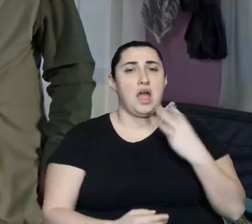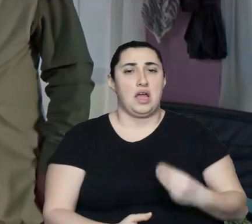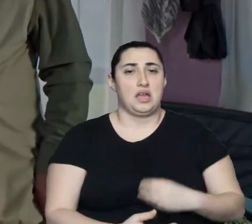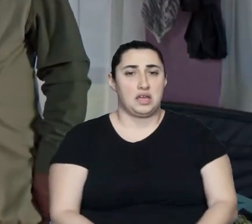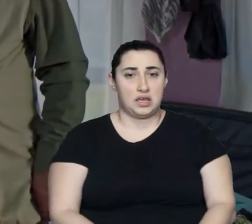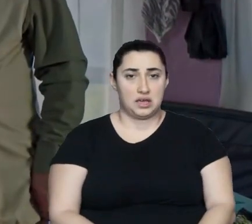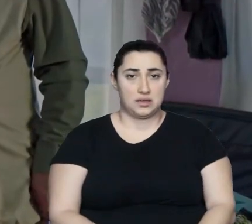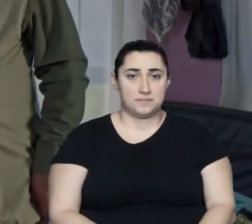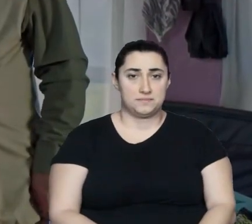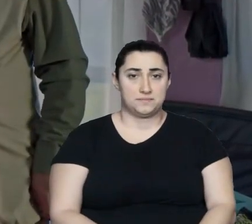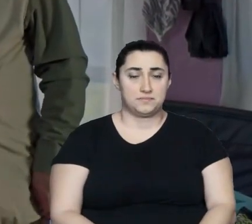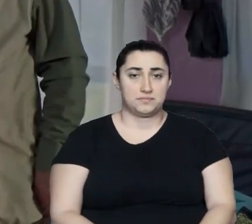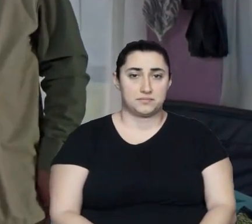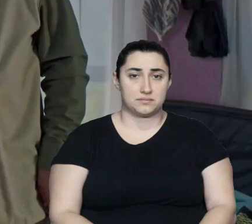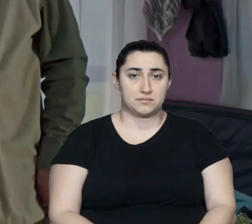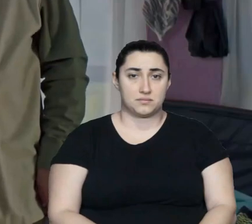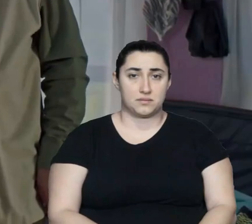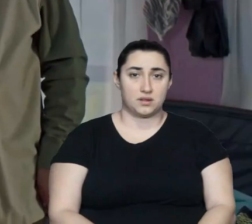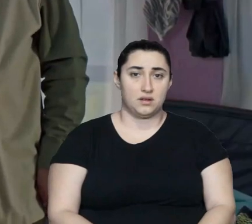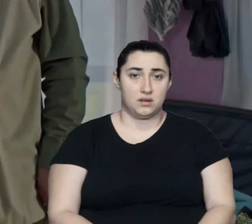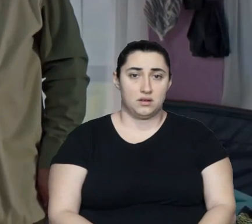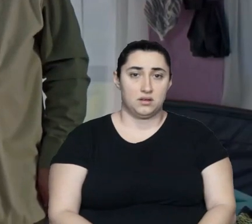baba. Settar'ın yeleğine yapıştı.